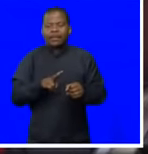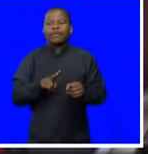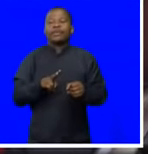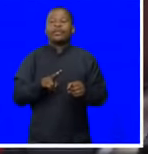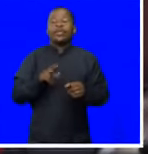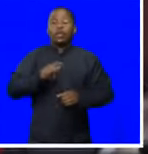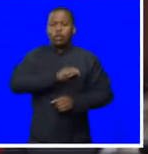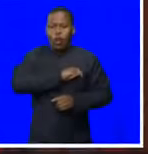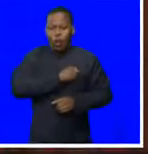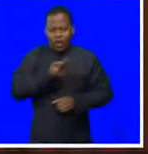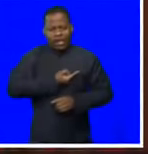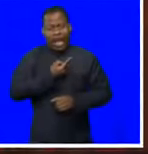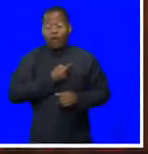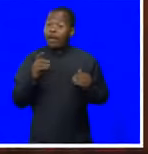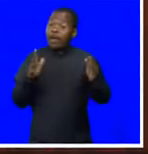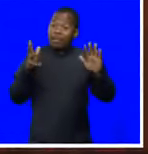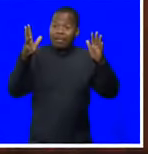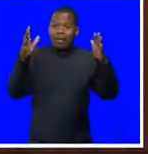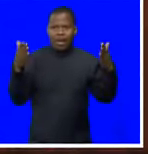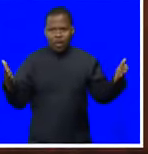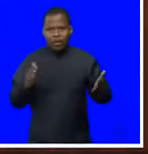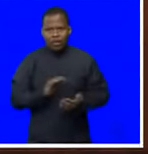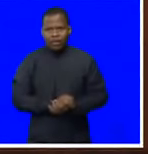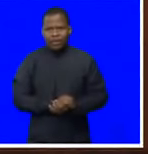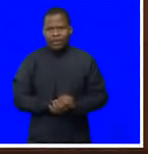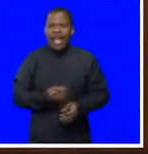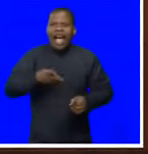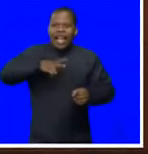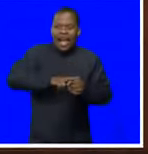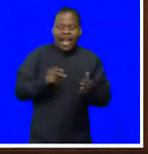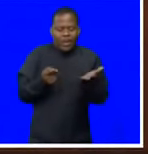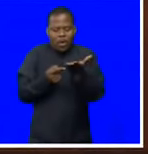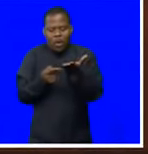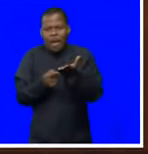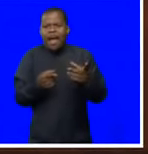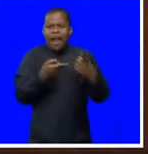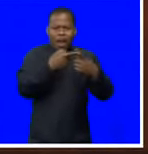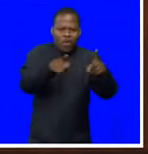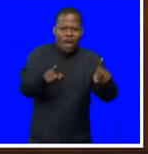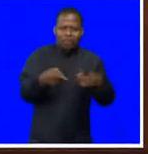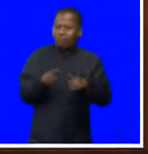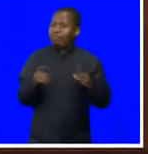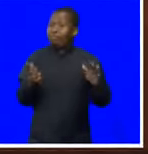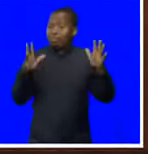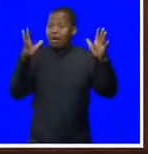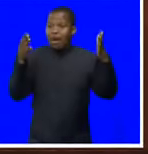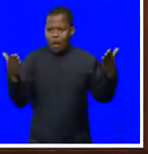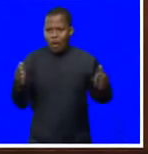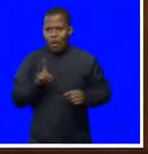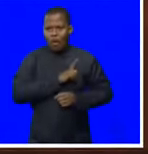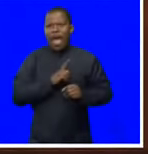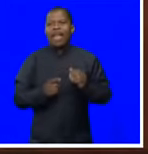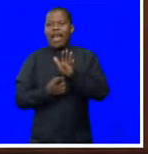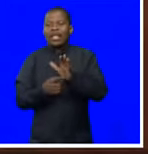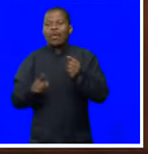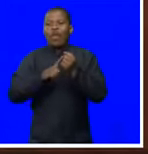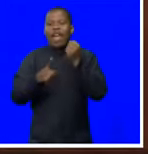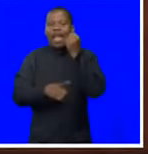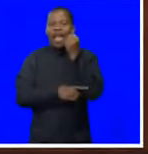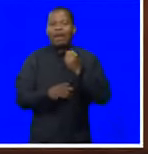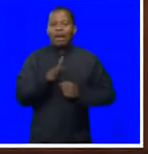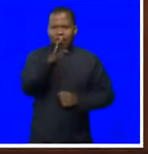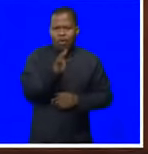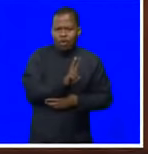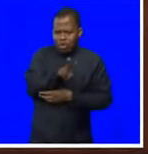mne kakhulu. Ngenze indawo sokumanje ngijumisele madolobha ngoba uyawakhanza ukuthi yonke la madolobha na uzuyahamba embabani futhi uyahamba la